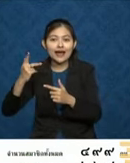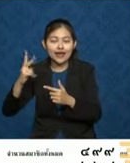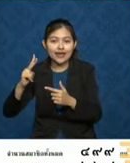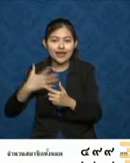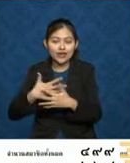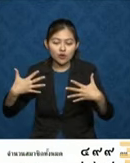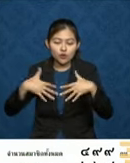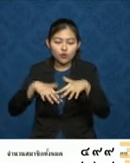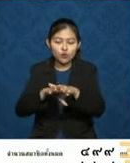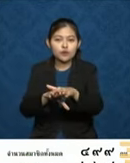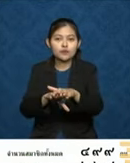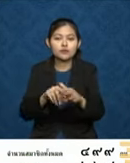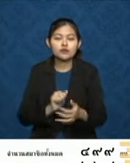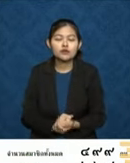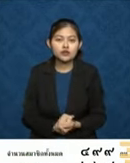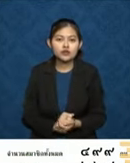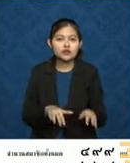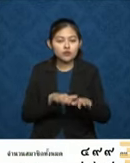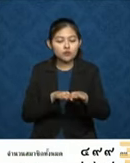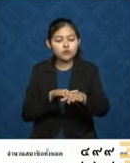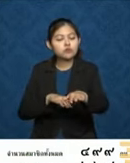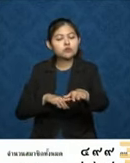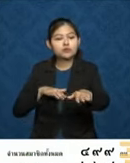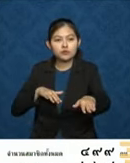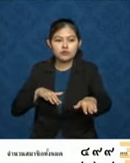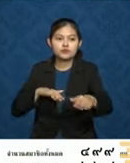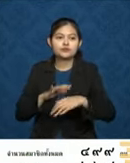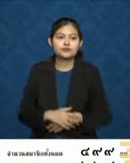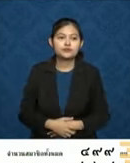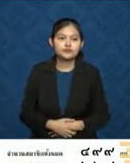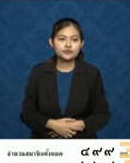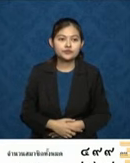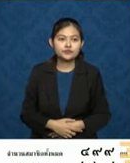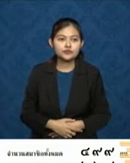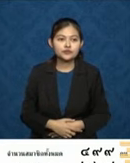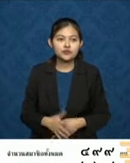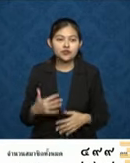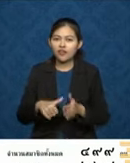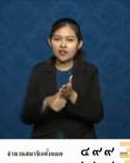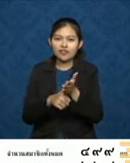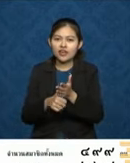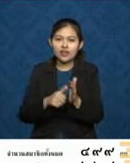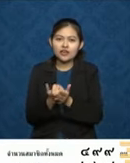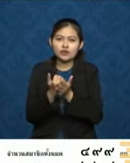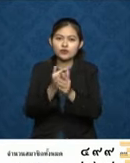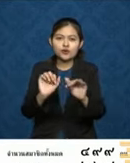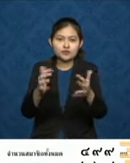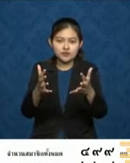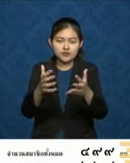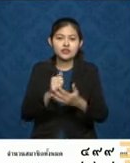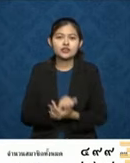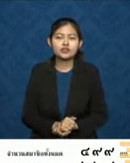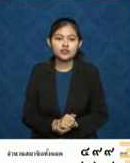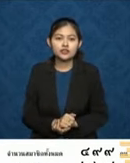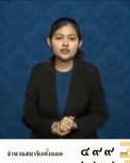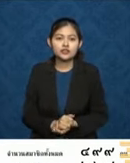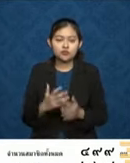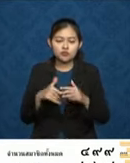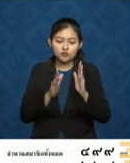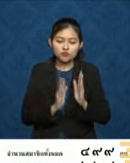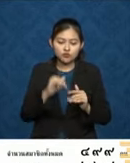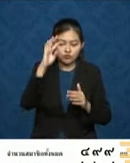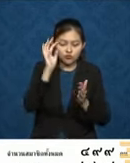2มารวมกันทำให้การจราจรติดขัดเป็นจำนวนมากไม่เคยได้รับการแก้ไขจากกรมทางหลวงและไม่เคยมีเจ้าหน้า